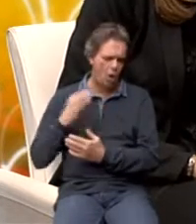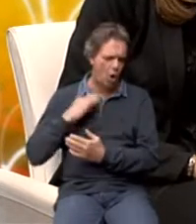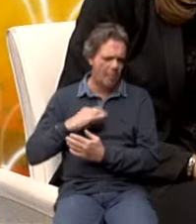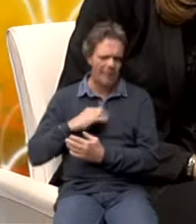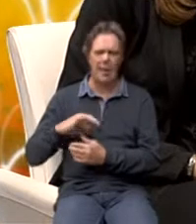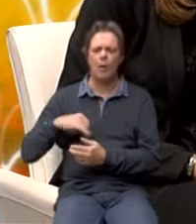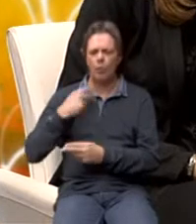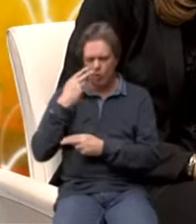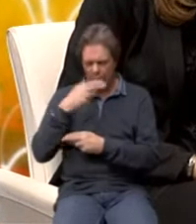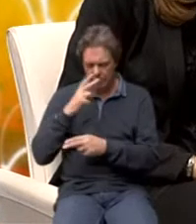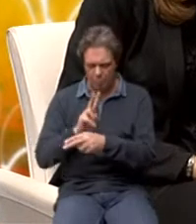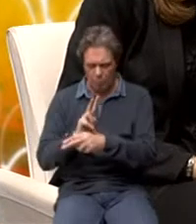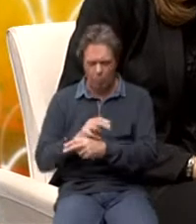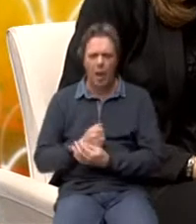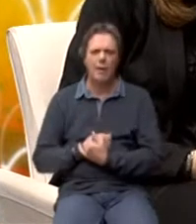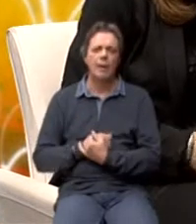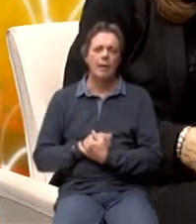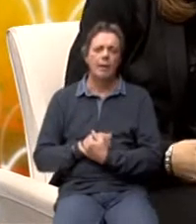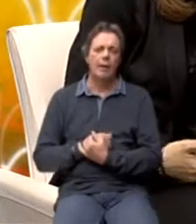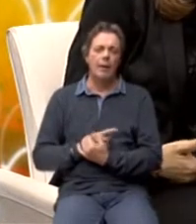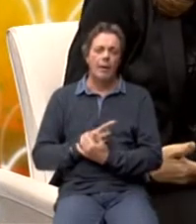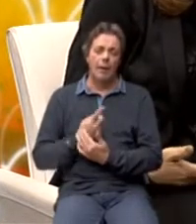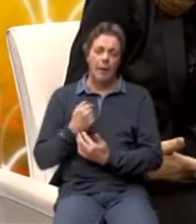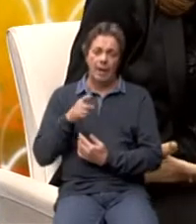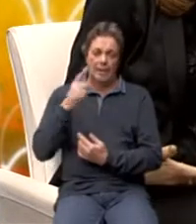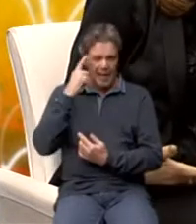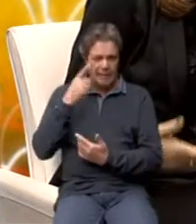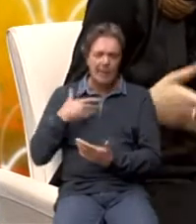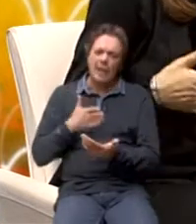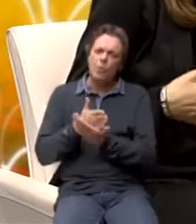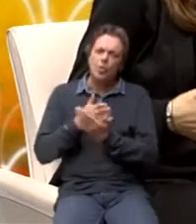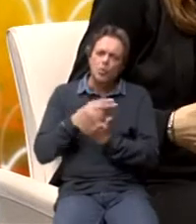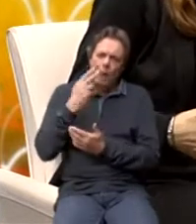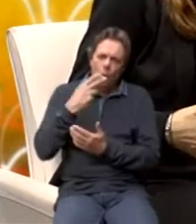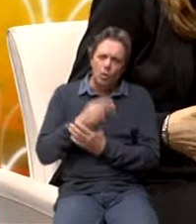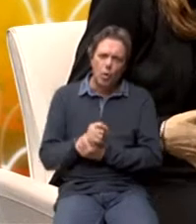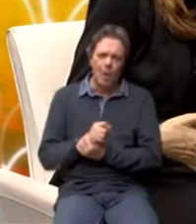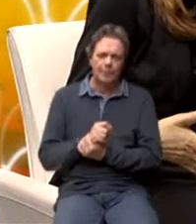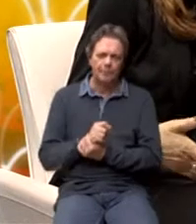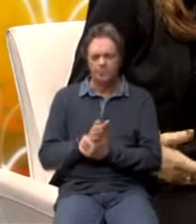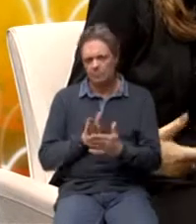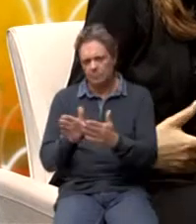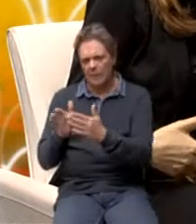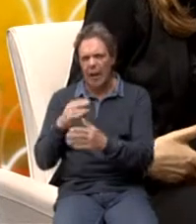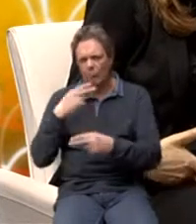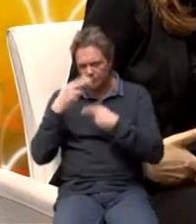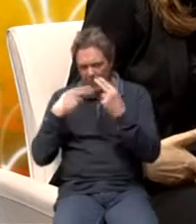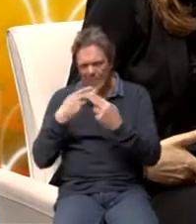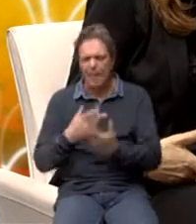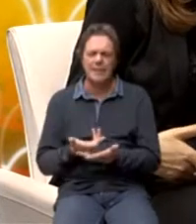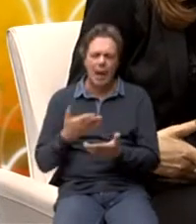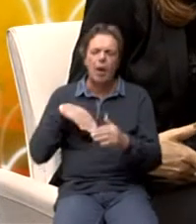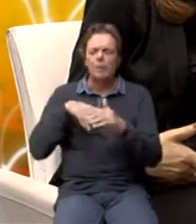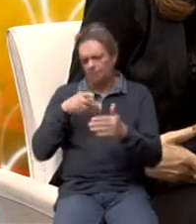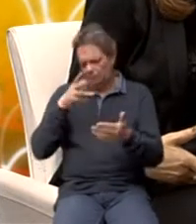od kontrolnih tijela. Međutim, vi znate da radimo i službene kontrole. To je sektor inspekcije u poljoprivredi unutar